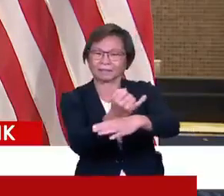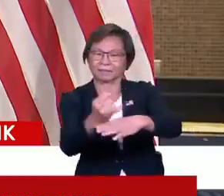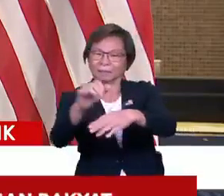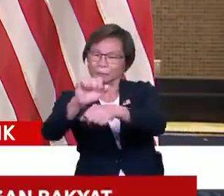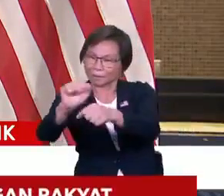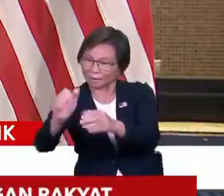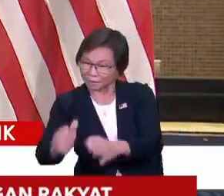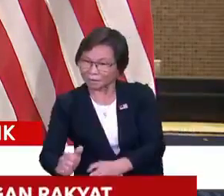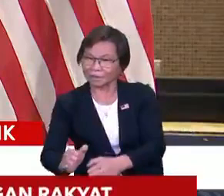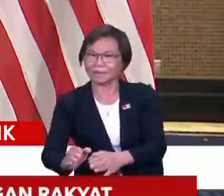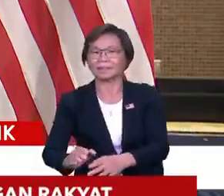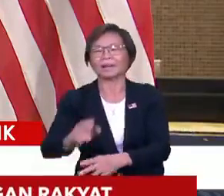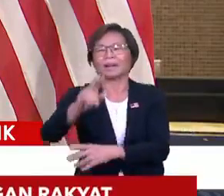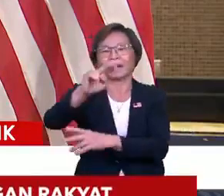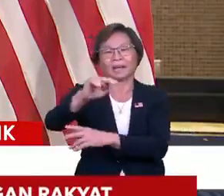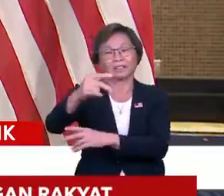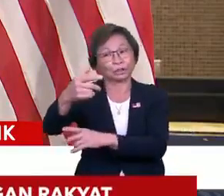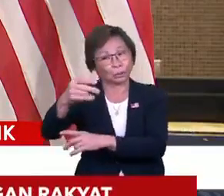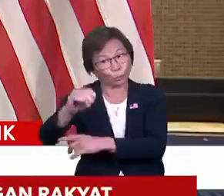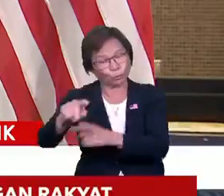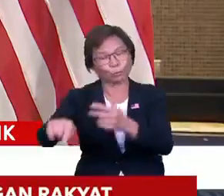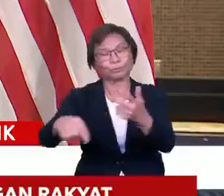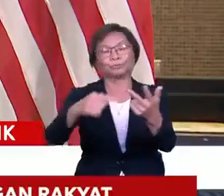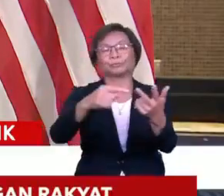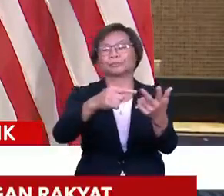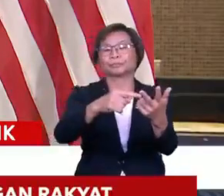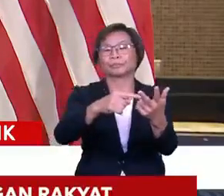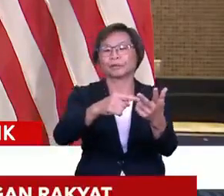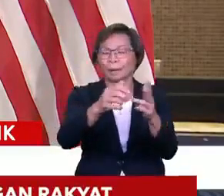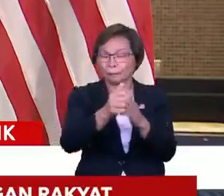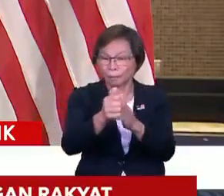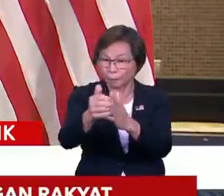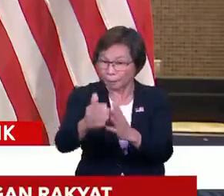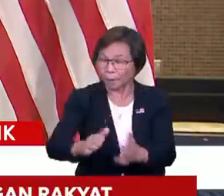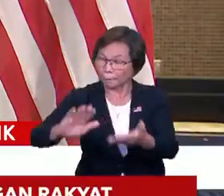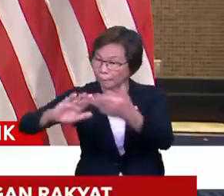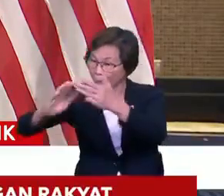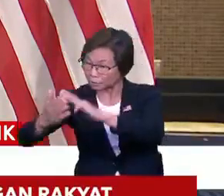para pekerja ketuban bukan kerja pimpinan